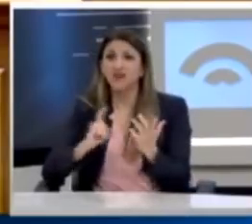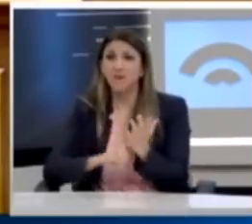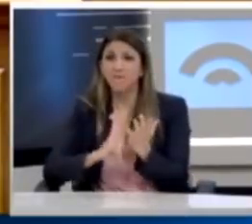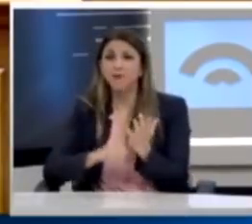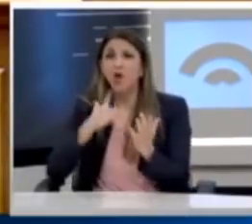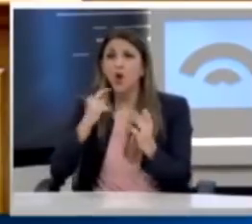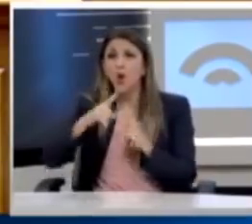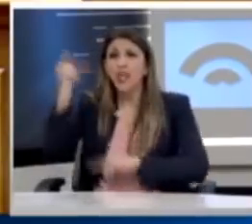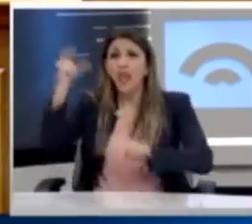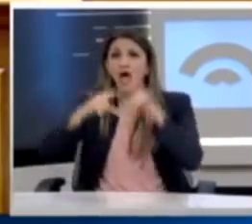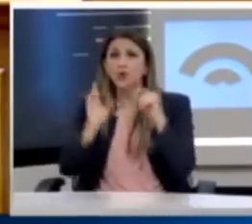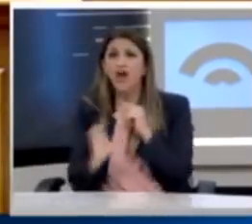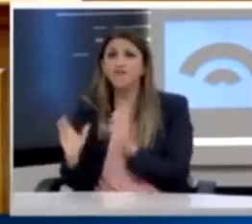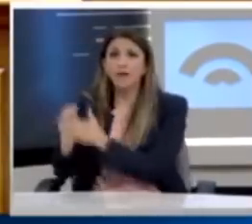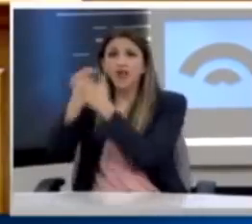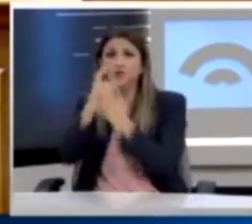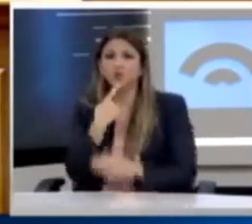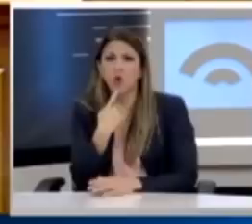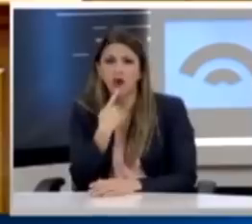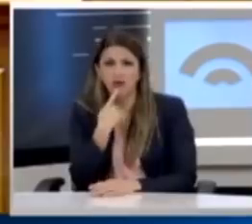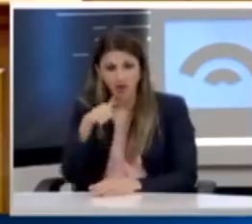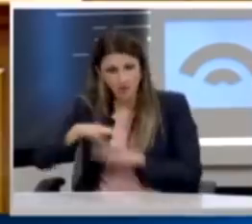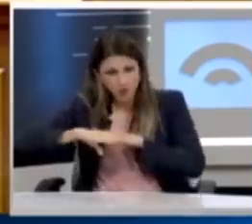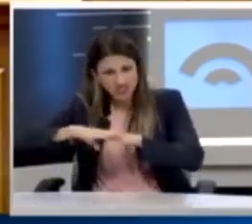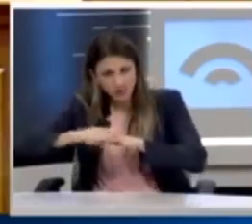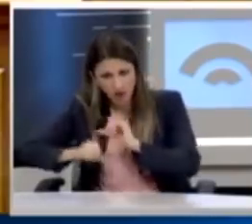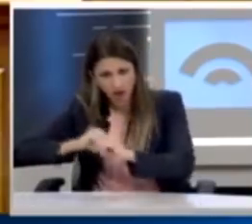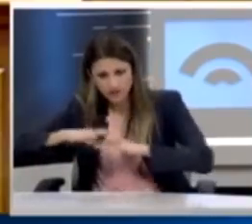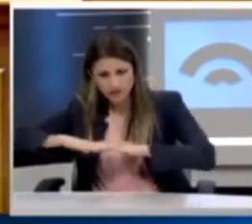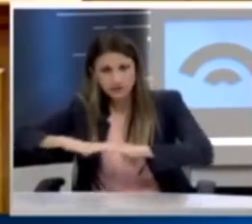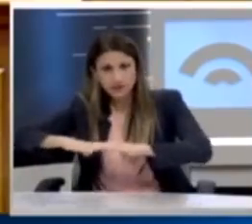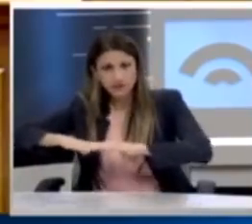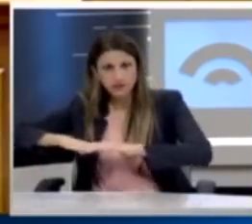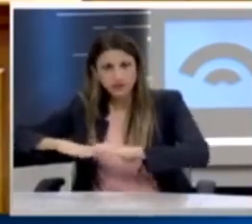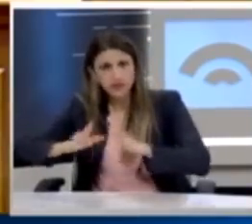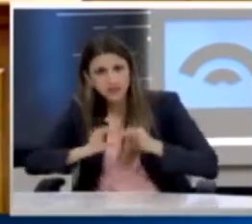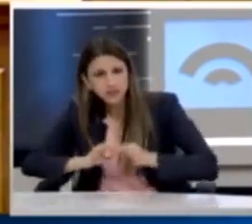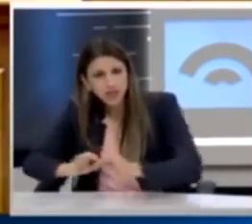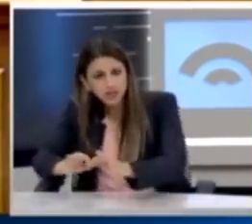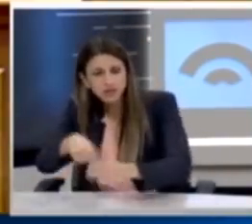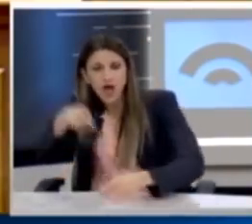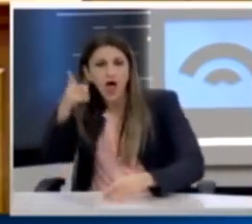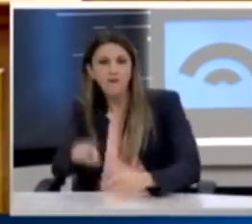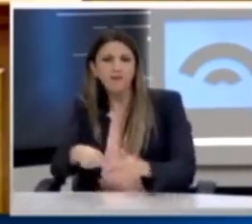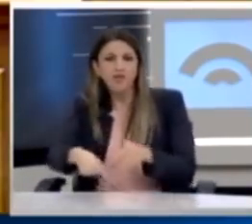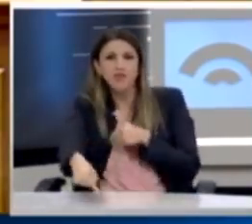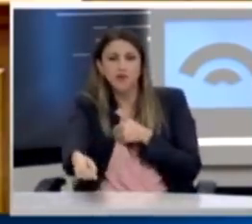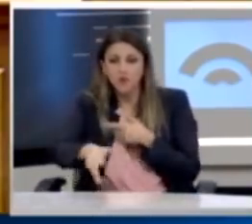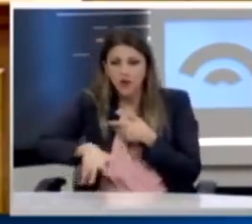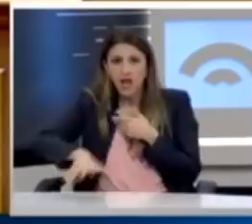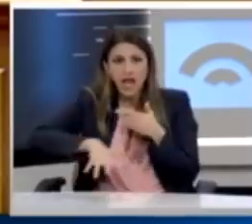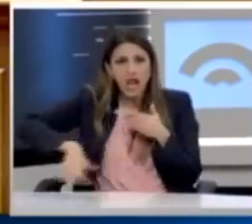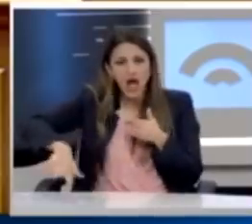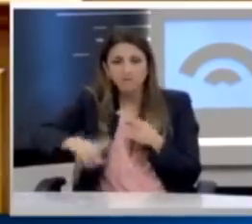και της Ευρωπαϊκής Ένωσης, δεν θα κάνει τίποτε άλλο παρά να αναρκοθετήσει για άλλη μια φορά το μέλλον των λαών